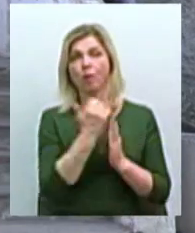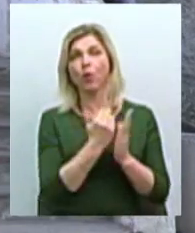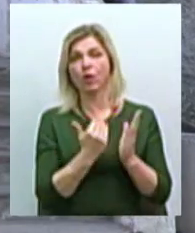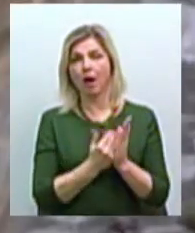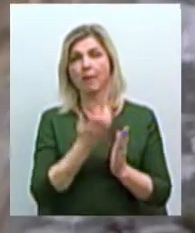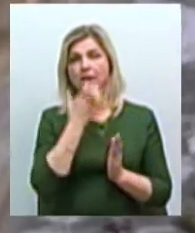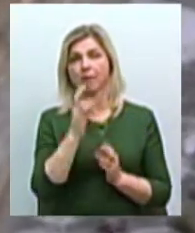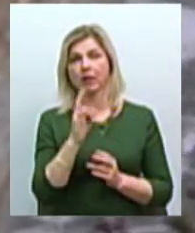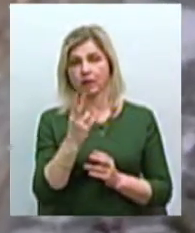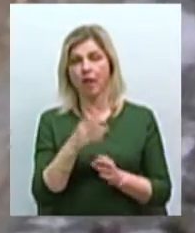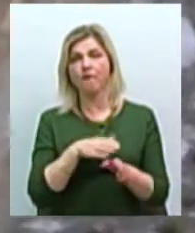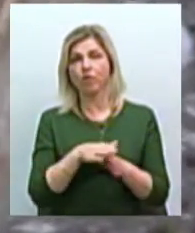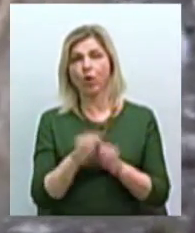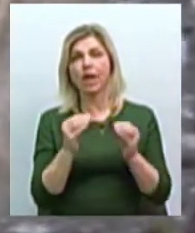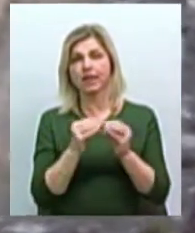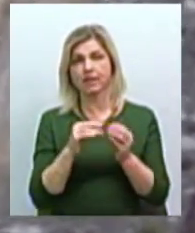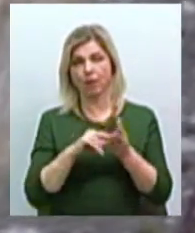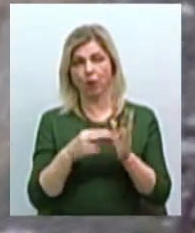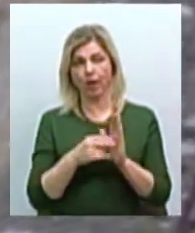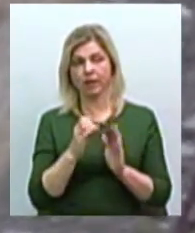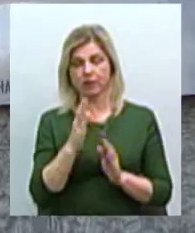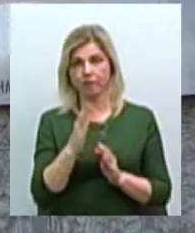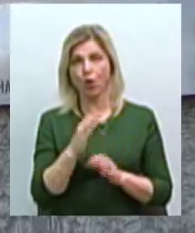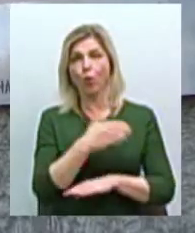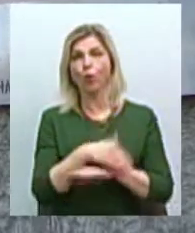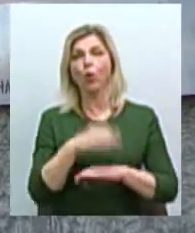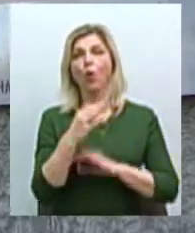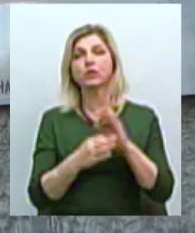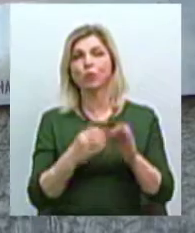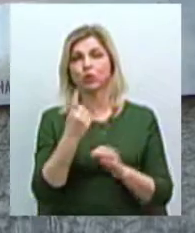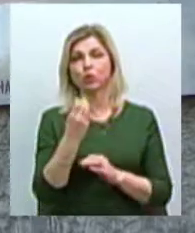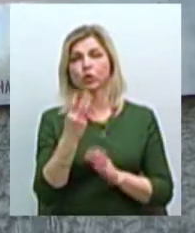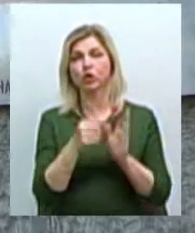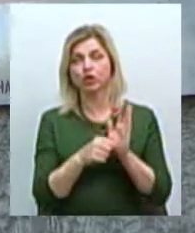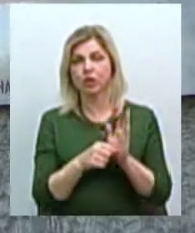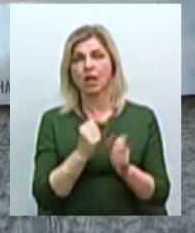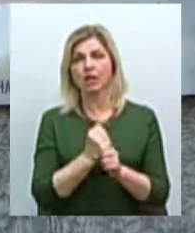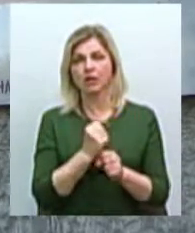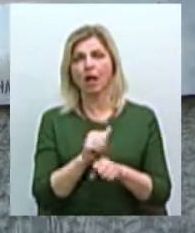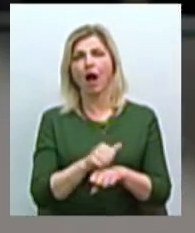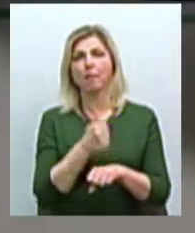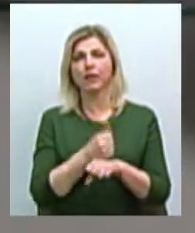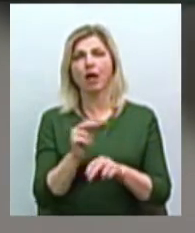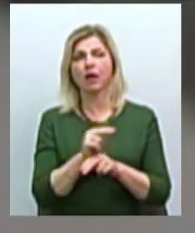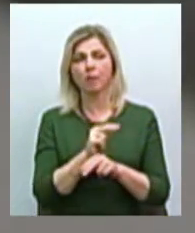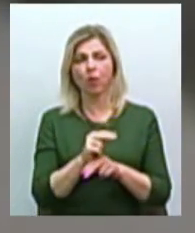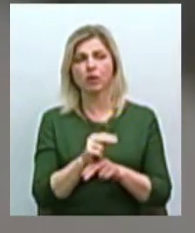близько 10 проєктів. В ОСББ «Космонавтів 136» відбувається капітальний ремонт системи опалення. У всього